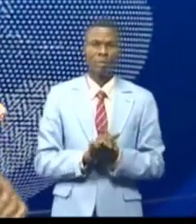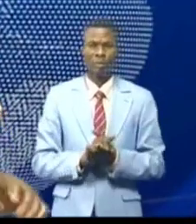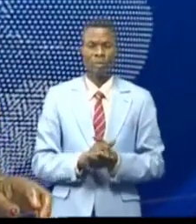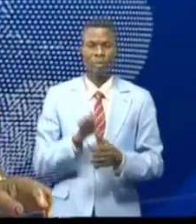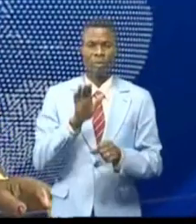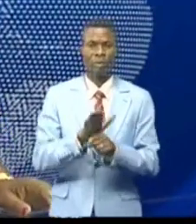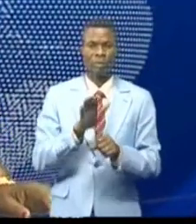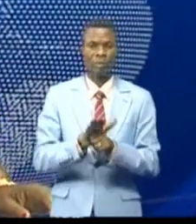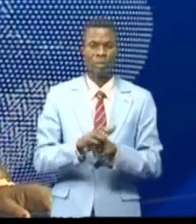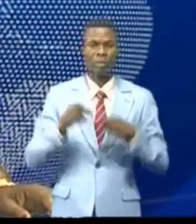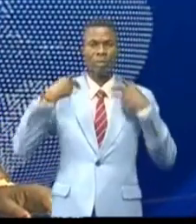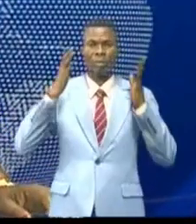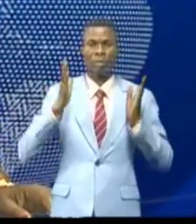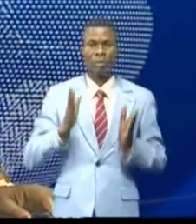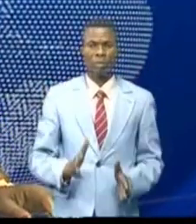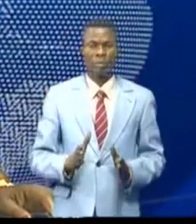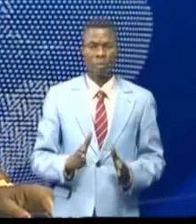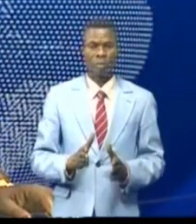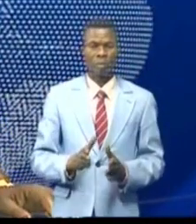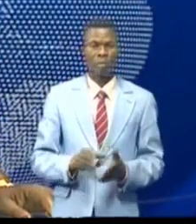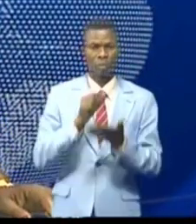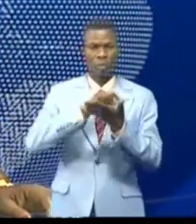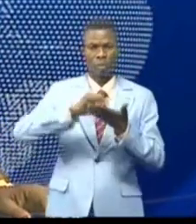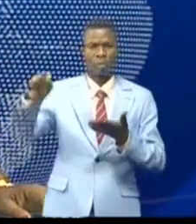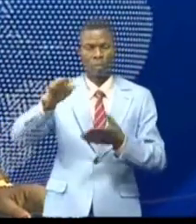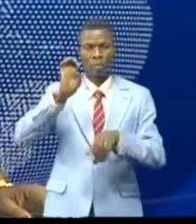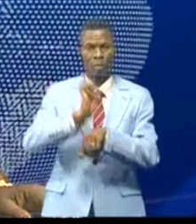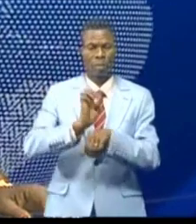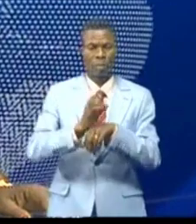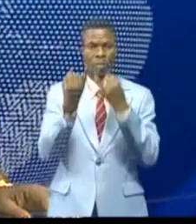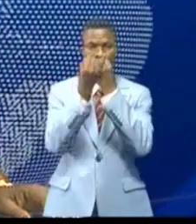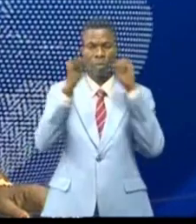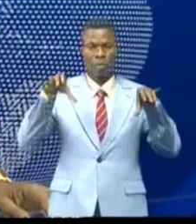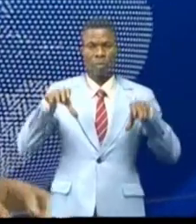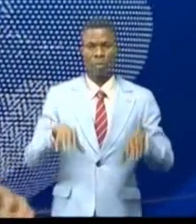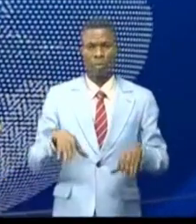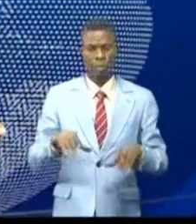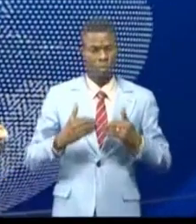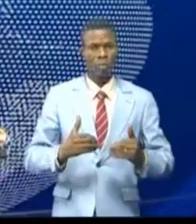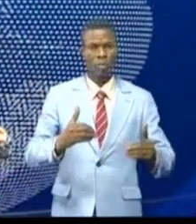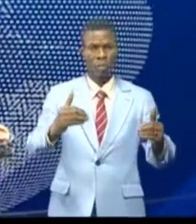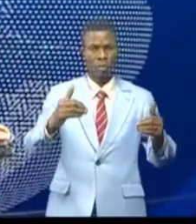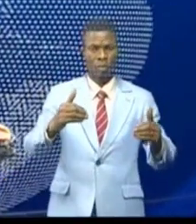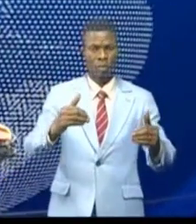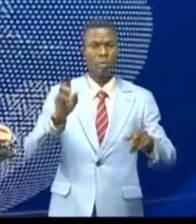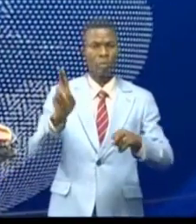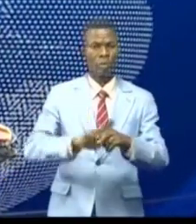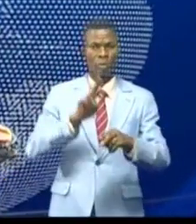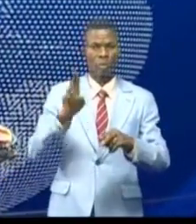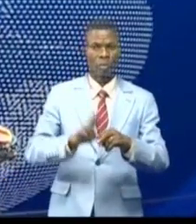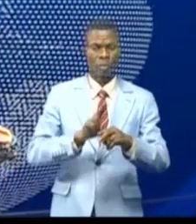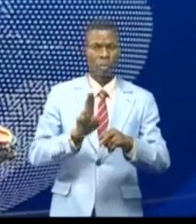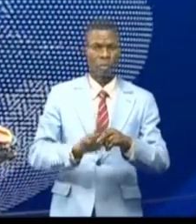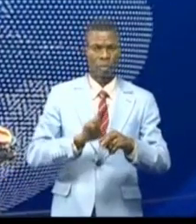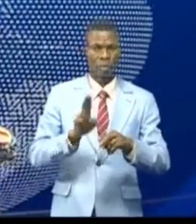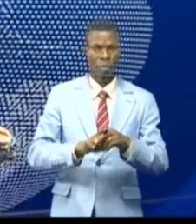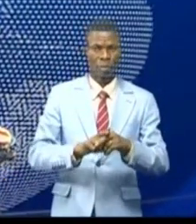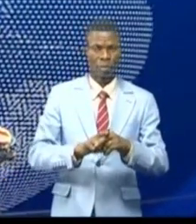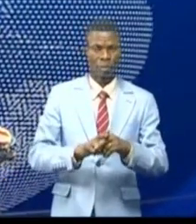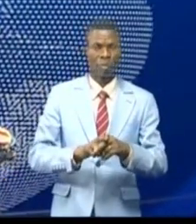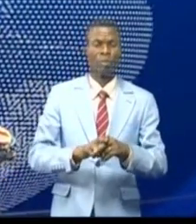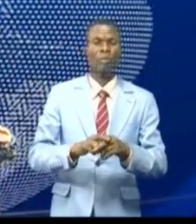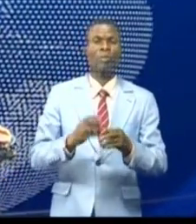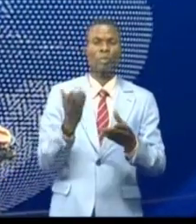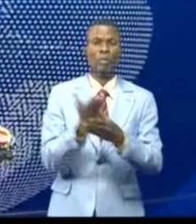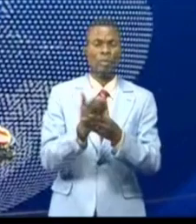Beaucoup de pasteurs excommuniés de l'église indépendante du Congo continuent à utiliser le label de cette